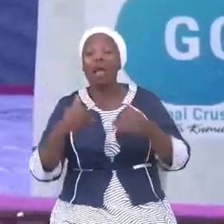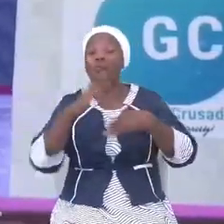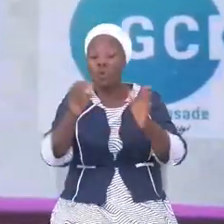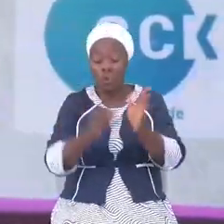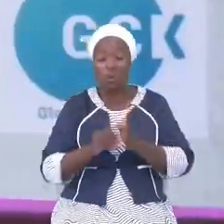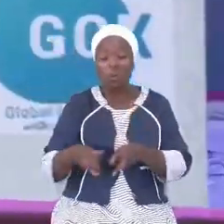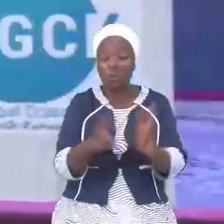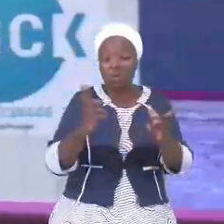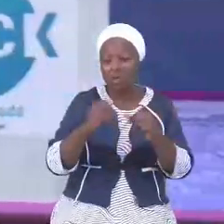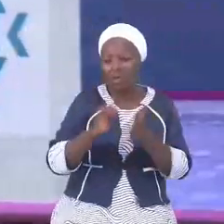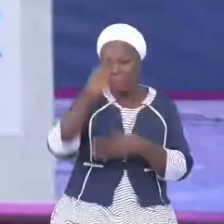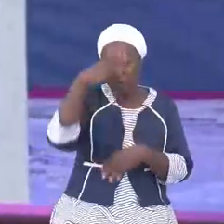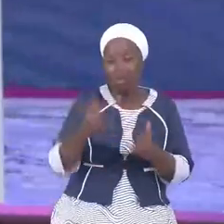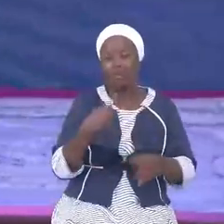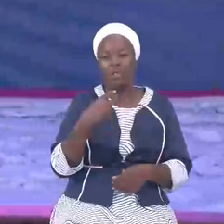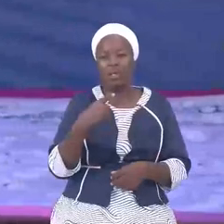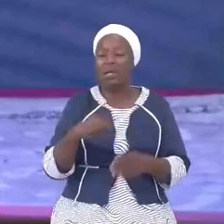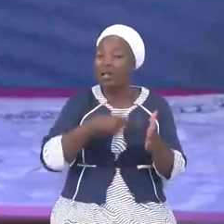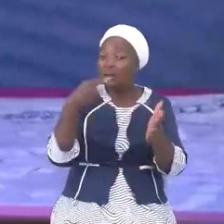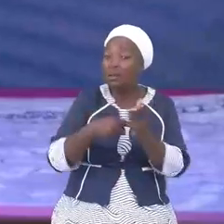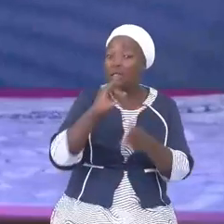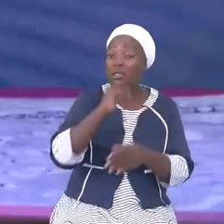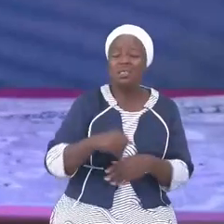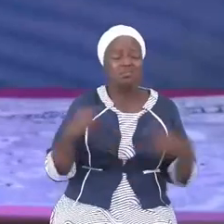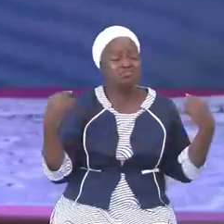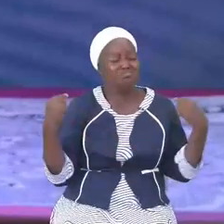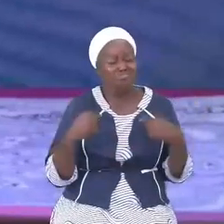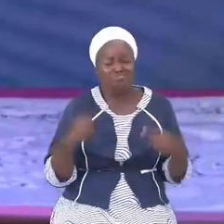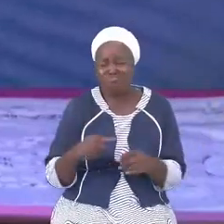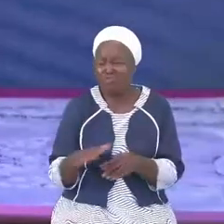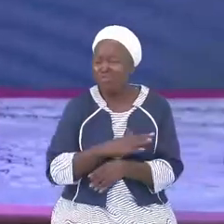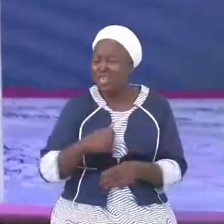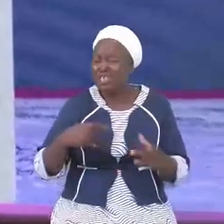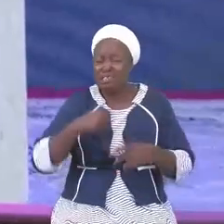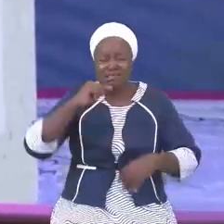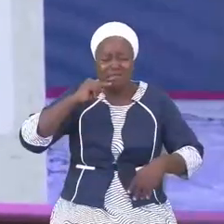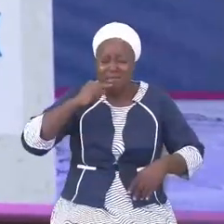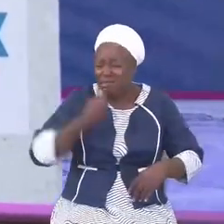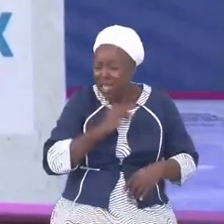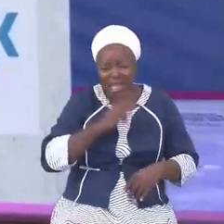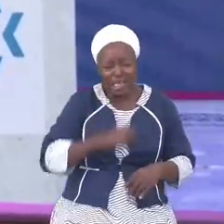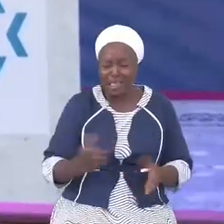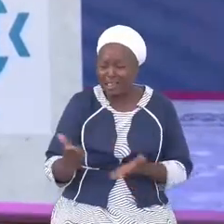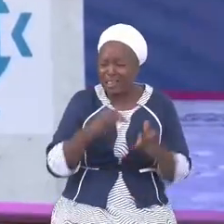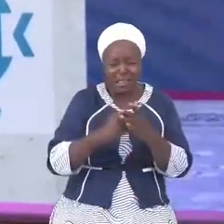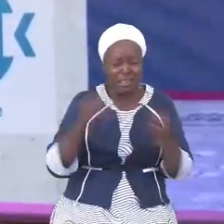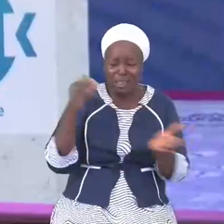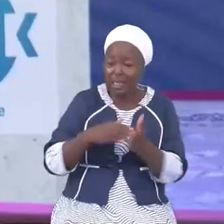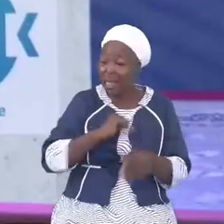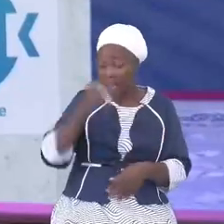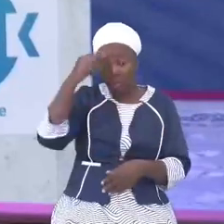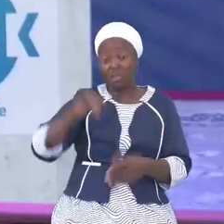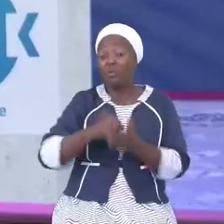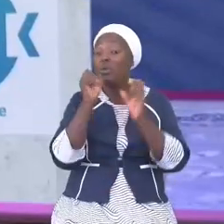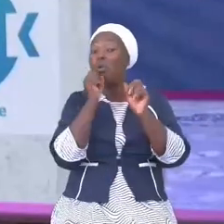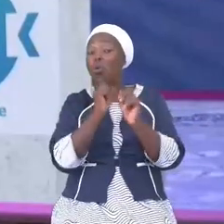dit, ça c'est douloureux, ça c'est insupportable. Je pensais que tout ira bien si je